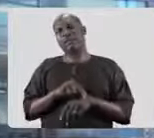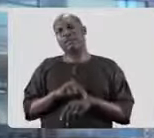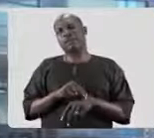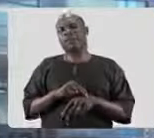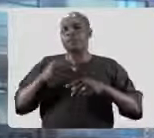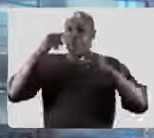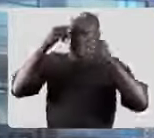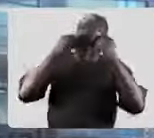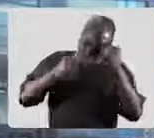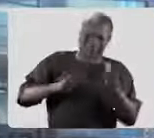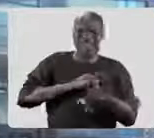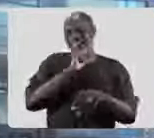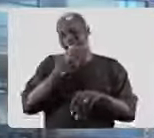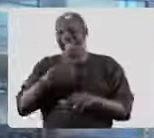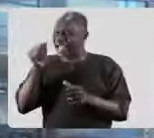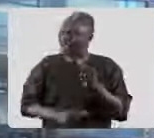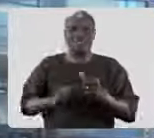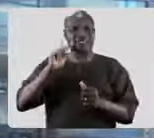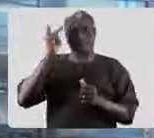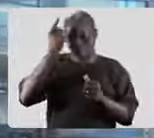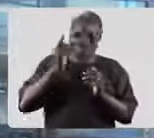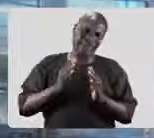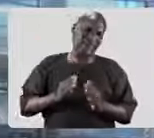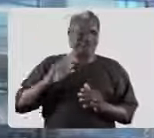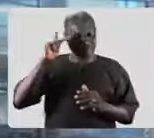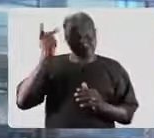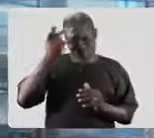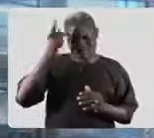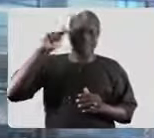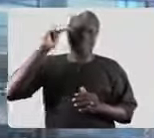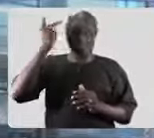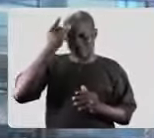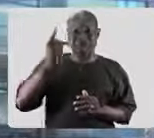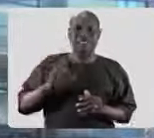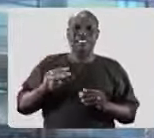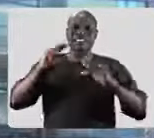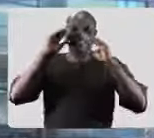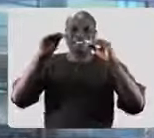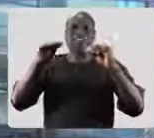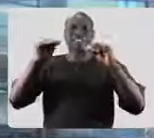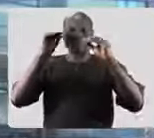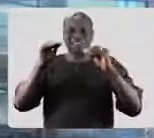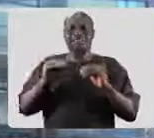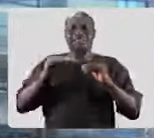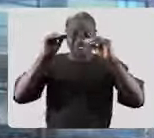Adie omane ya timu. Nise se chese bibia ya politics. Ma teacher ni nchira die sa.